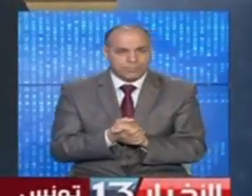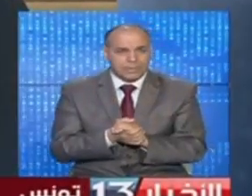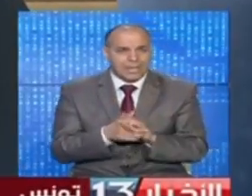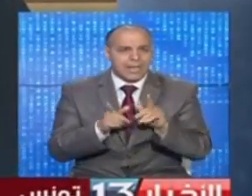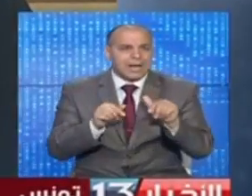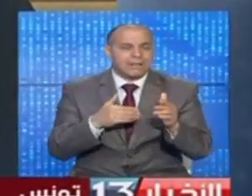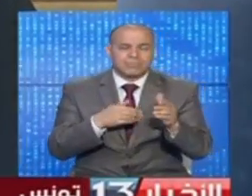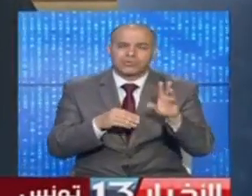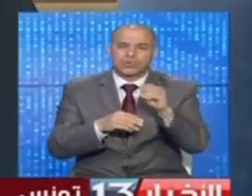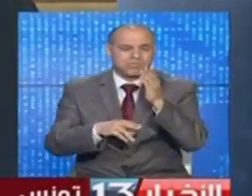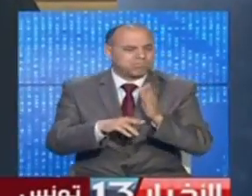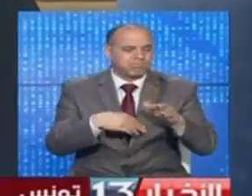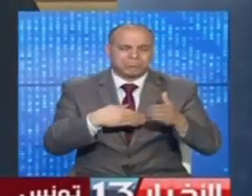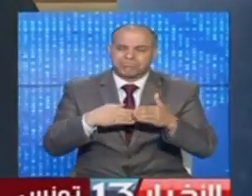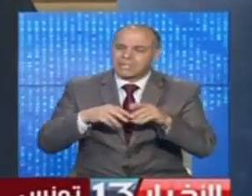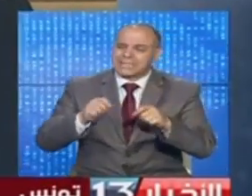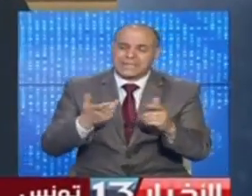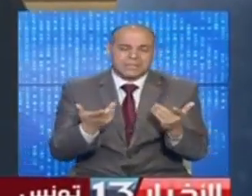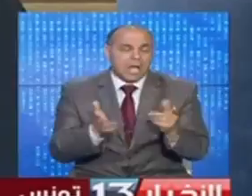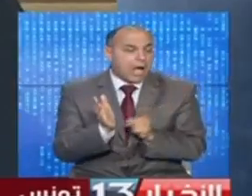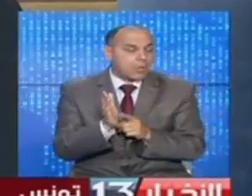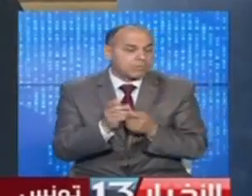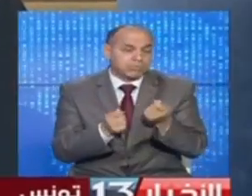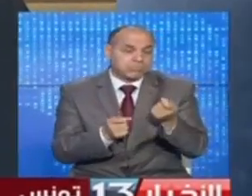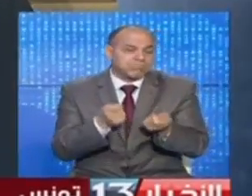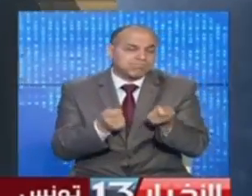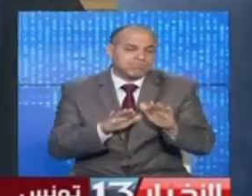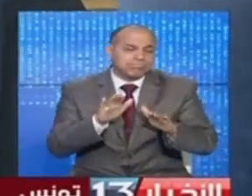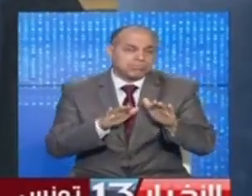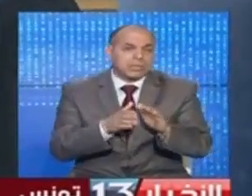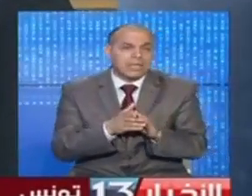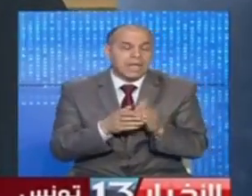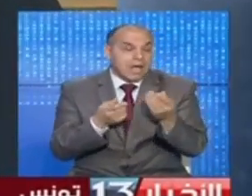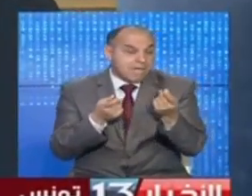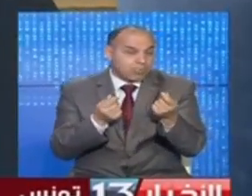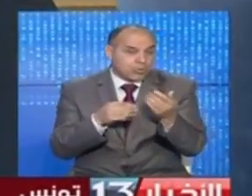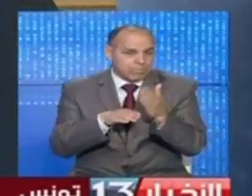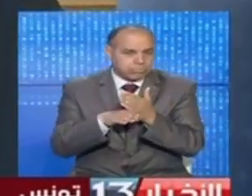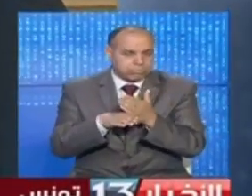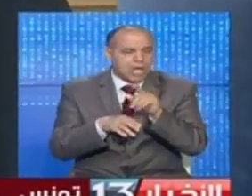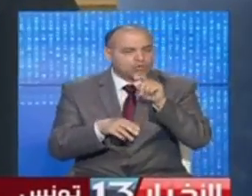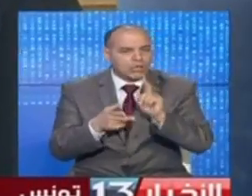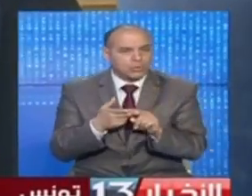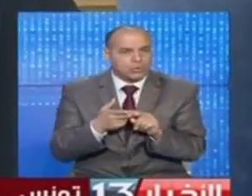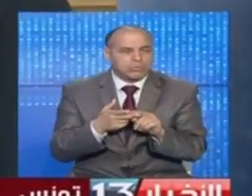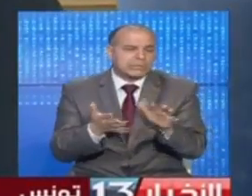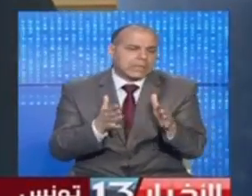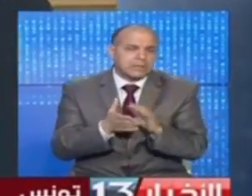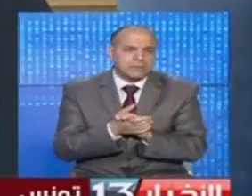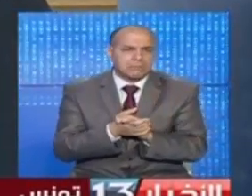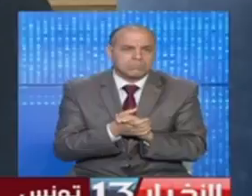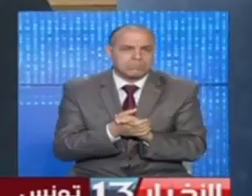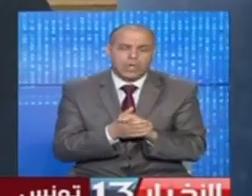نتيجة غلق أسواق الدواب حصل ضغط على في الأسعار وحتى على الكميات. بالنسبة لأسعار اللحوم البيضاء تقديري